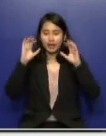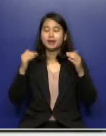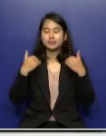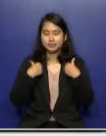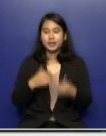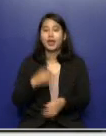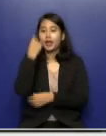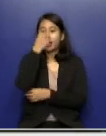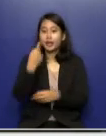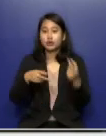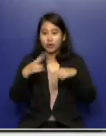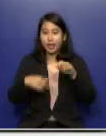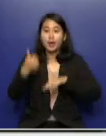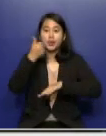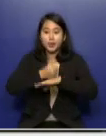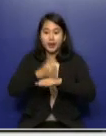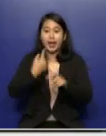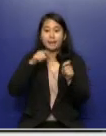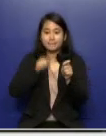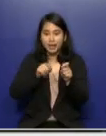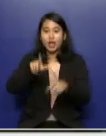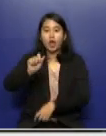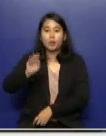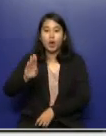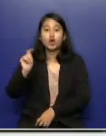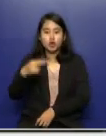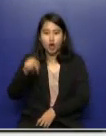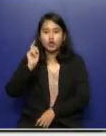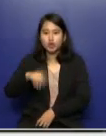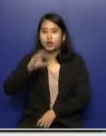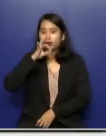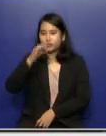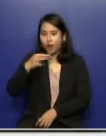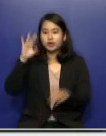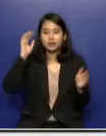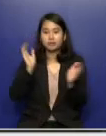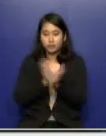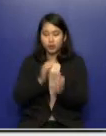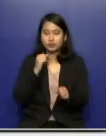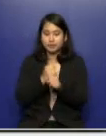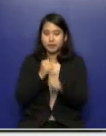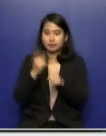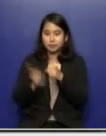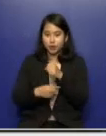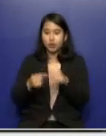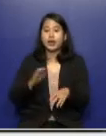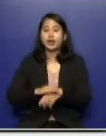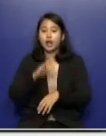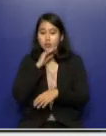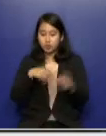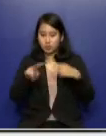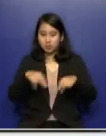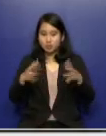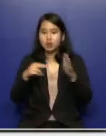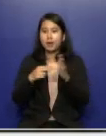องคือท่านในอำเภอกับท่านท้องถิ่นต้องไปแจ้งความดำเนินคดีร้องทุกข์กล่าวโทษถ้าไม่ทำก็ละเว้นนะครับ